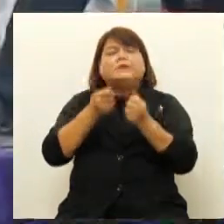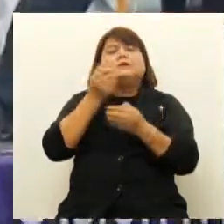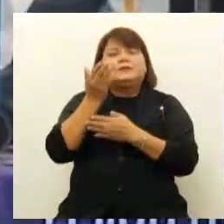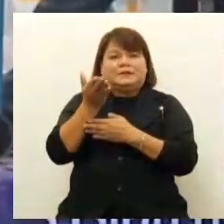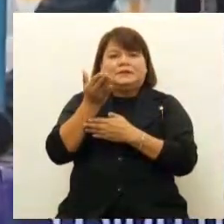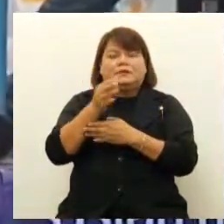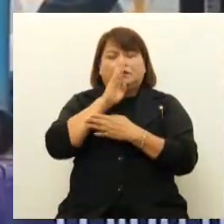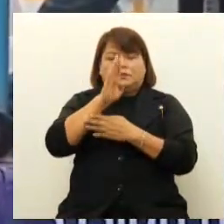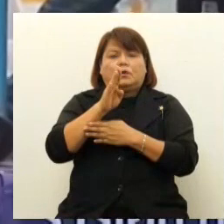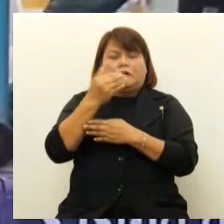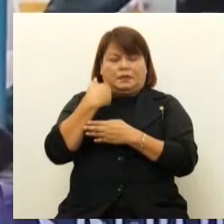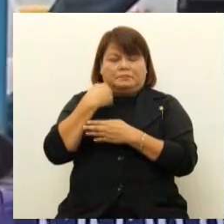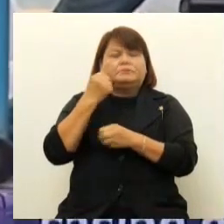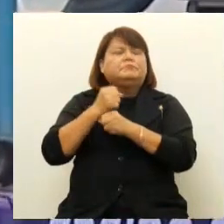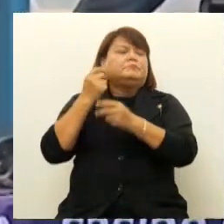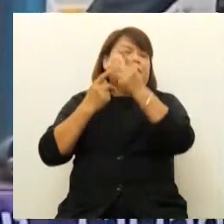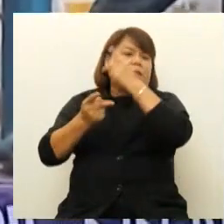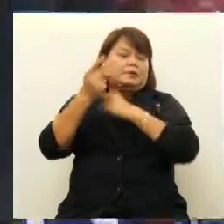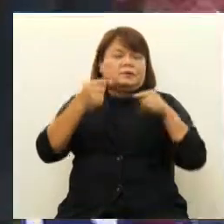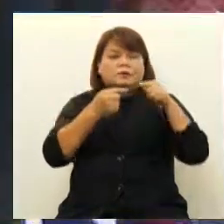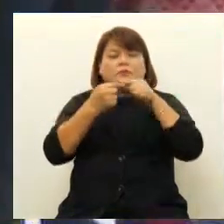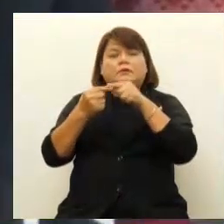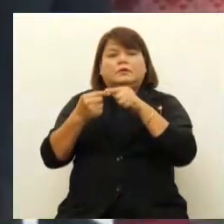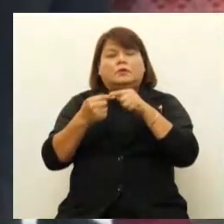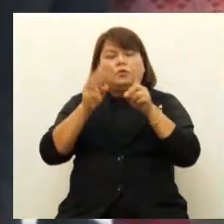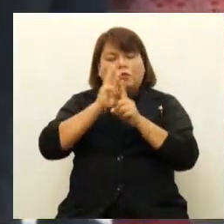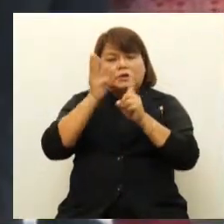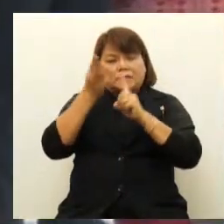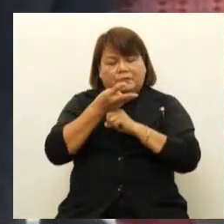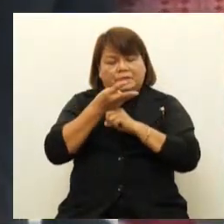วัฒนธรรมประเพณีที่ดีงามนะครับในเรื่องของการสื่อสารวัฒนธรรมในเรื่